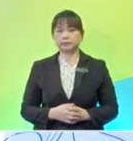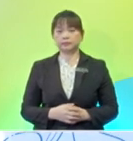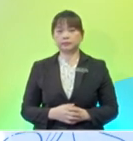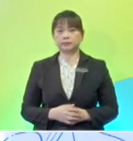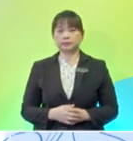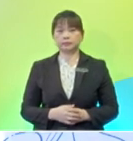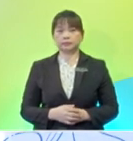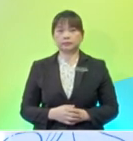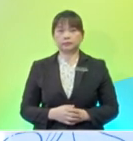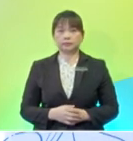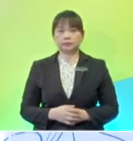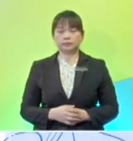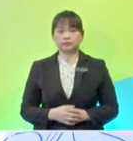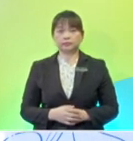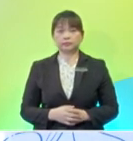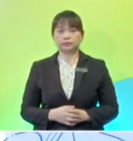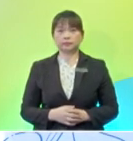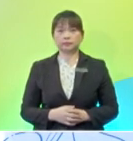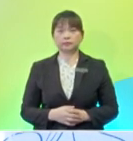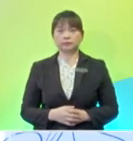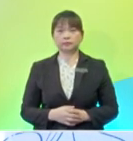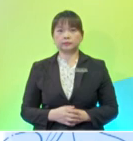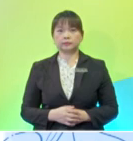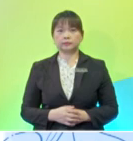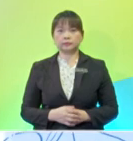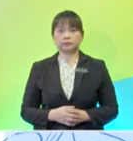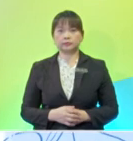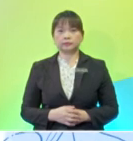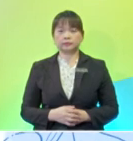dengan bukaan yang sama sebanyak 6 kali